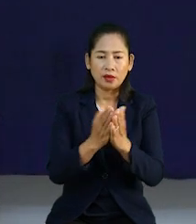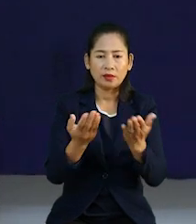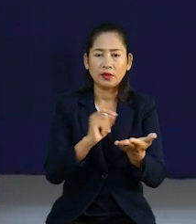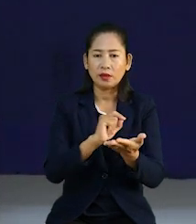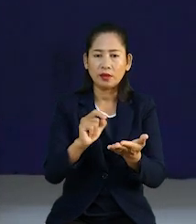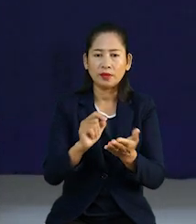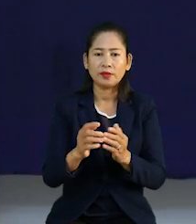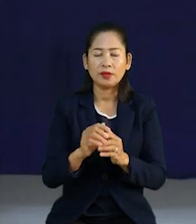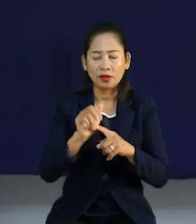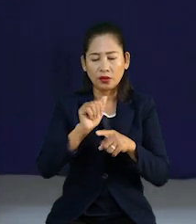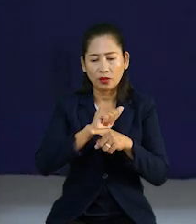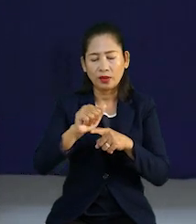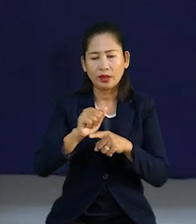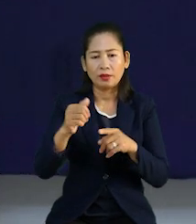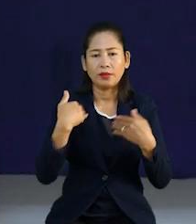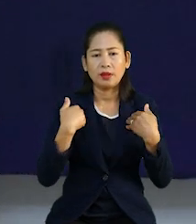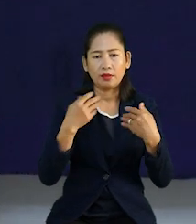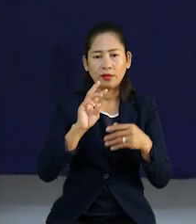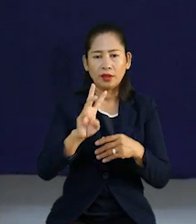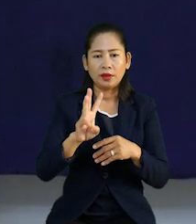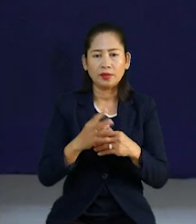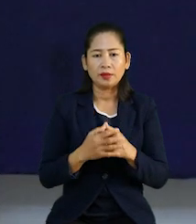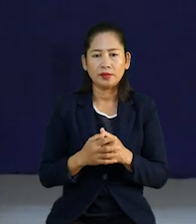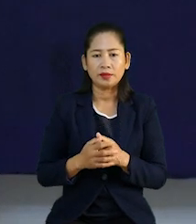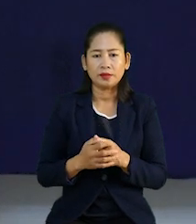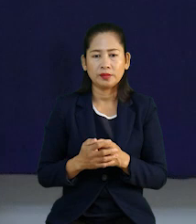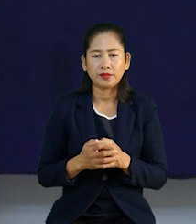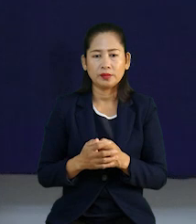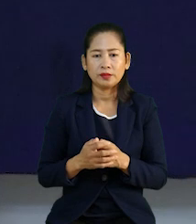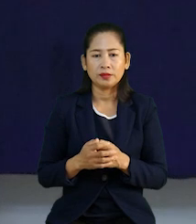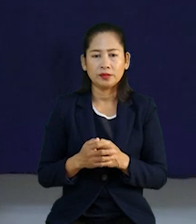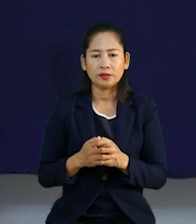của bạn ấy vì bụi lùng hạt dương mình đọc tờ 7